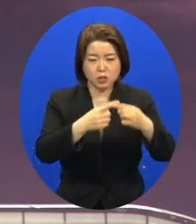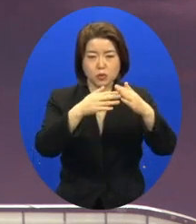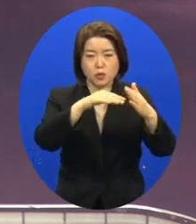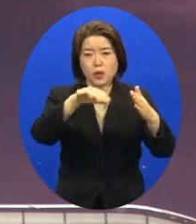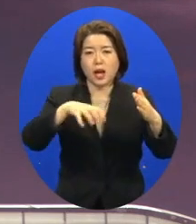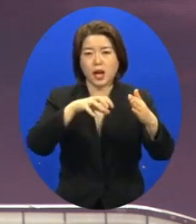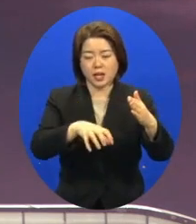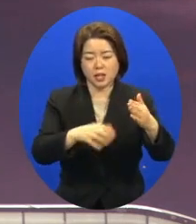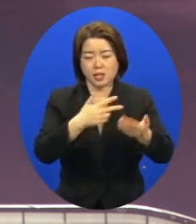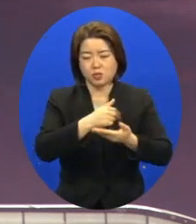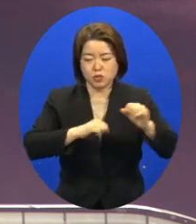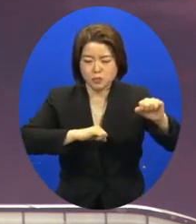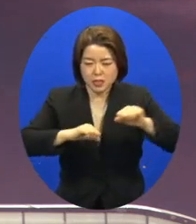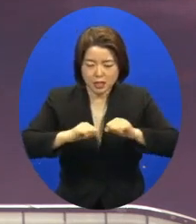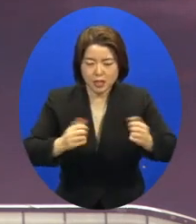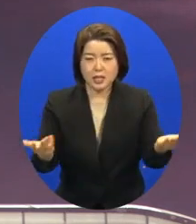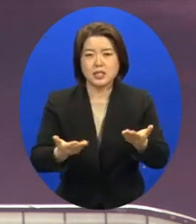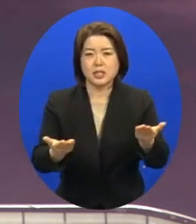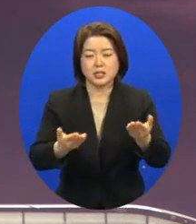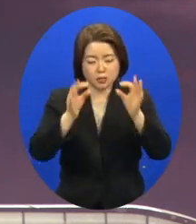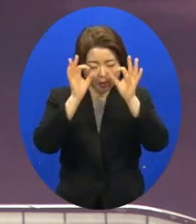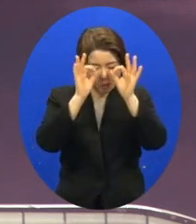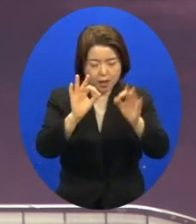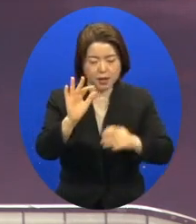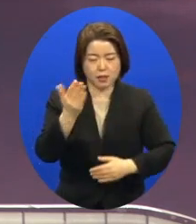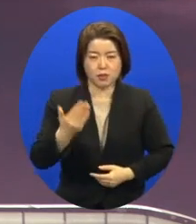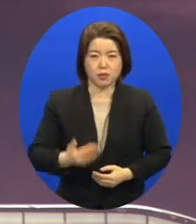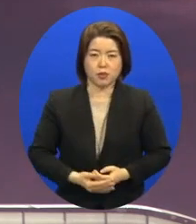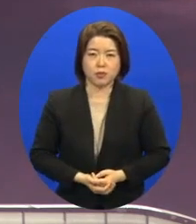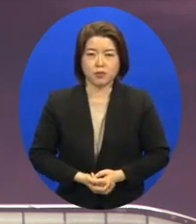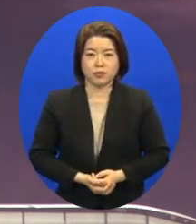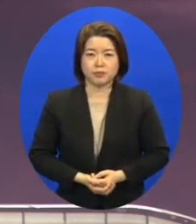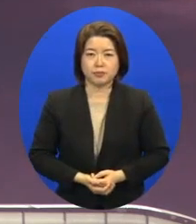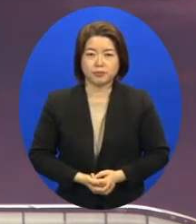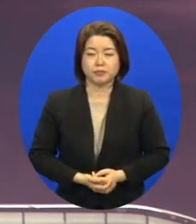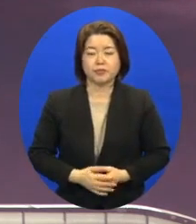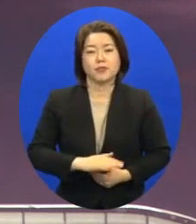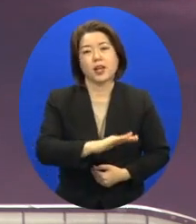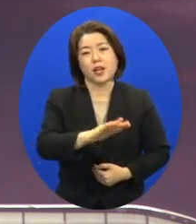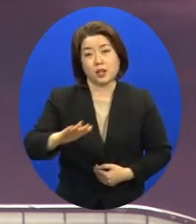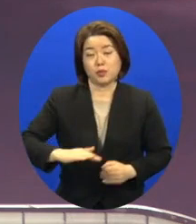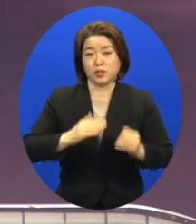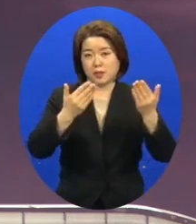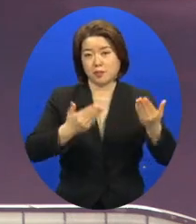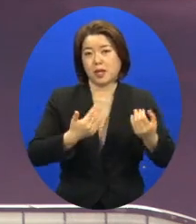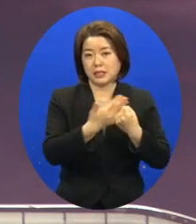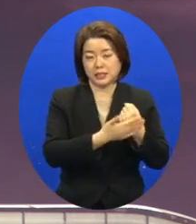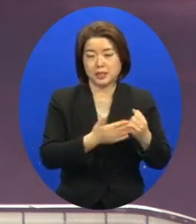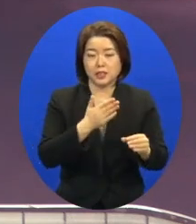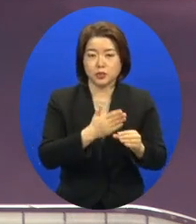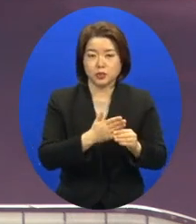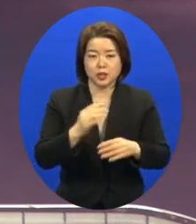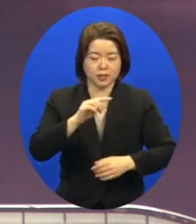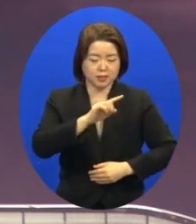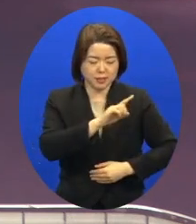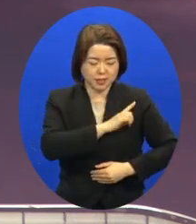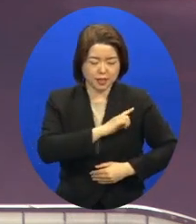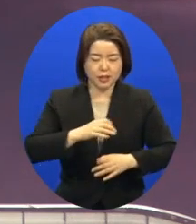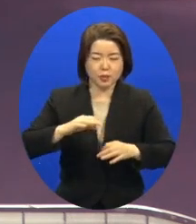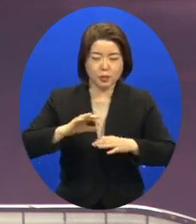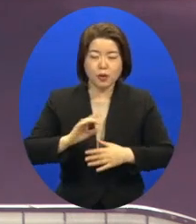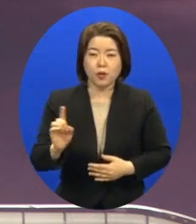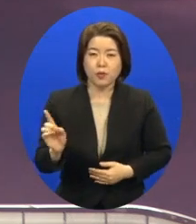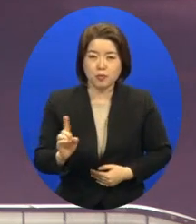일하심을 보아야 한다는 것입니다. 우리가 받은 은혜 중에 가장 놀라운 은혜가 뭔지 아십니까?